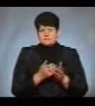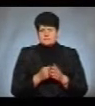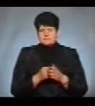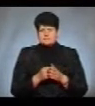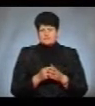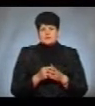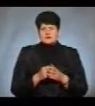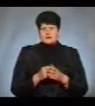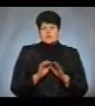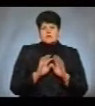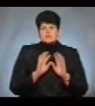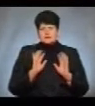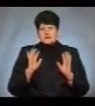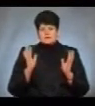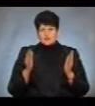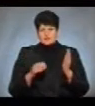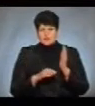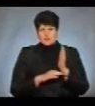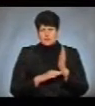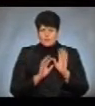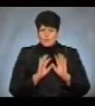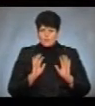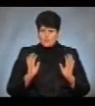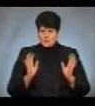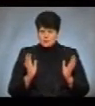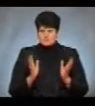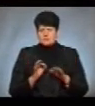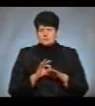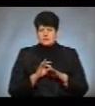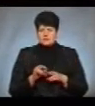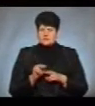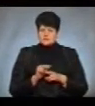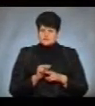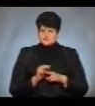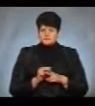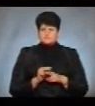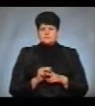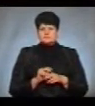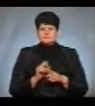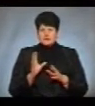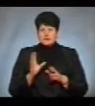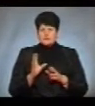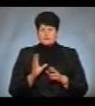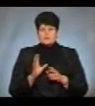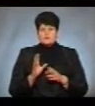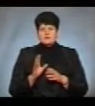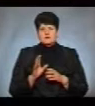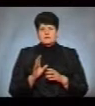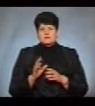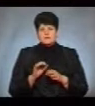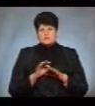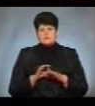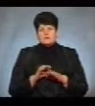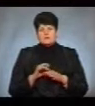І огорожа дерев'яна, відповідно, все проведена реставрація. Село Козина проведена